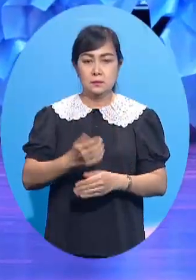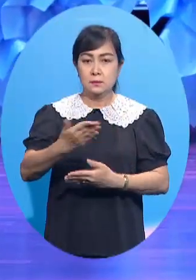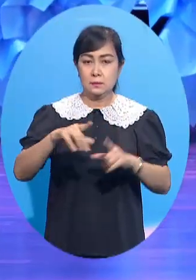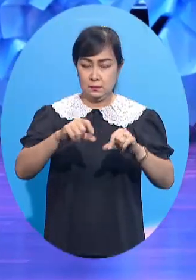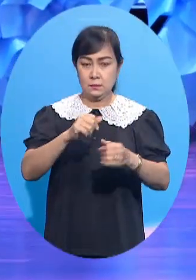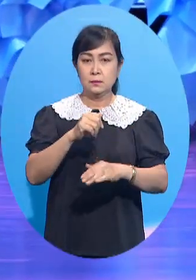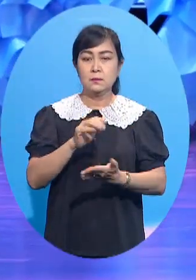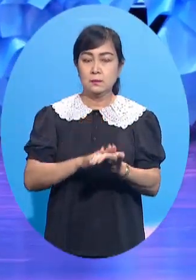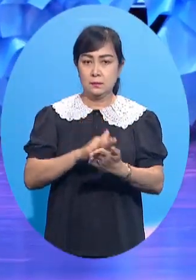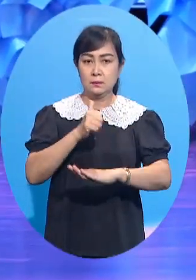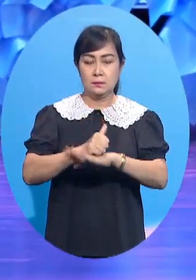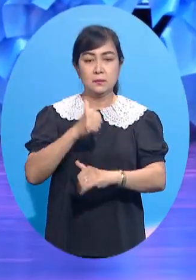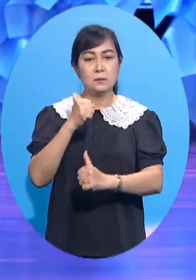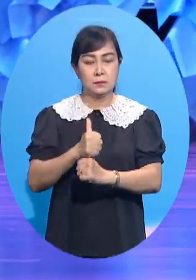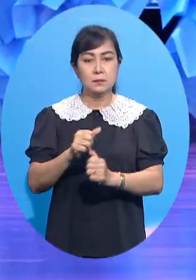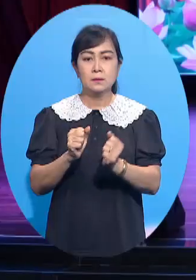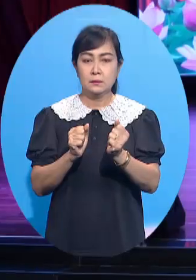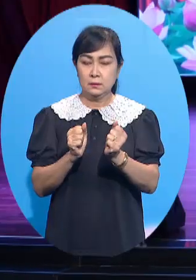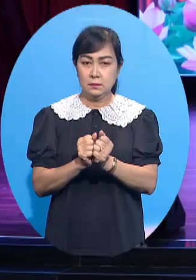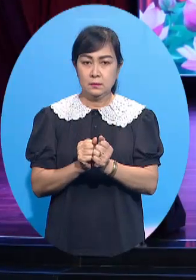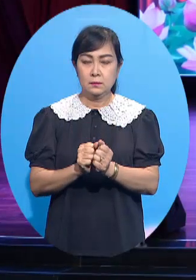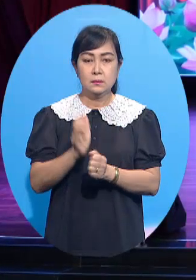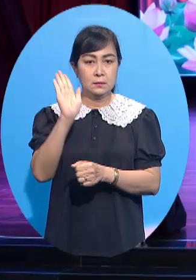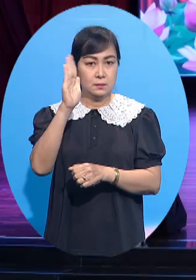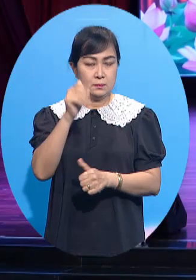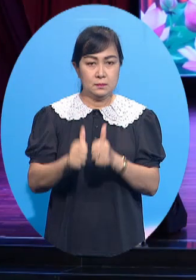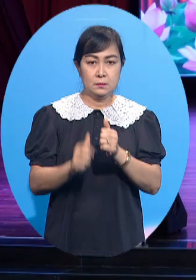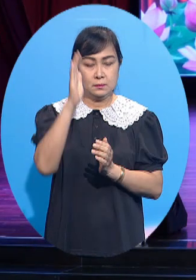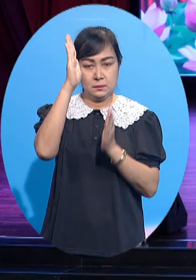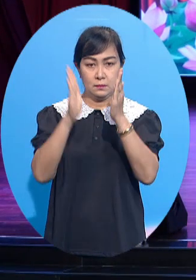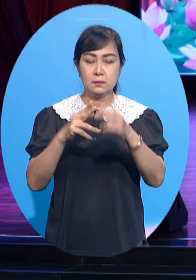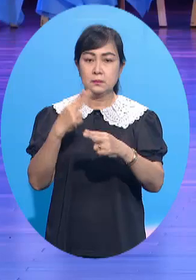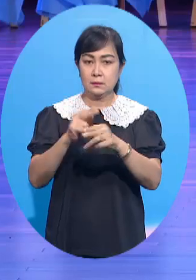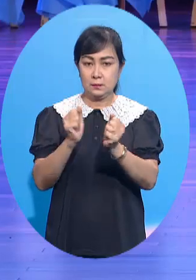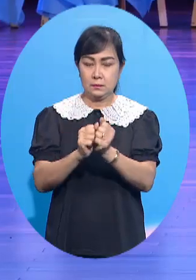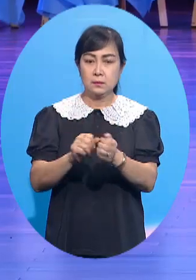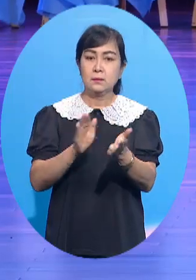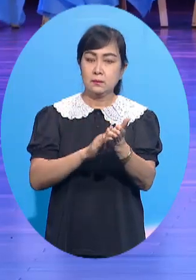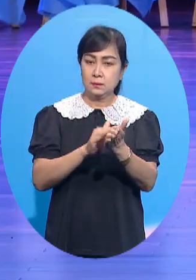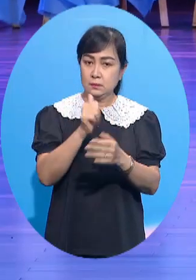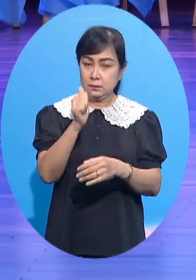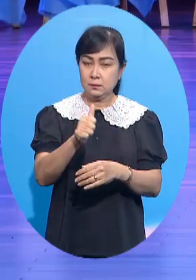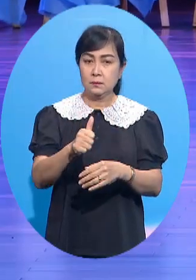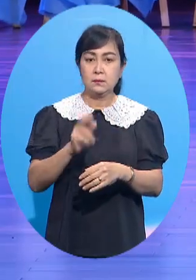bằng khen của Thủ tướng Chính phủ, nhiều tập thể cá nhân nhận cờ thi đua của thành phố, danh hiệu tập thể lao động xuất sắc,